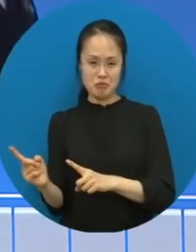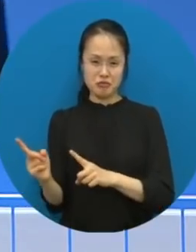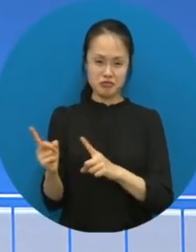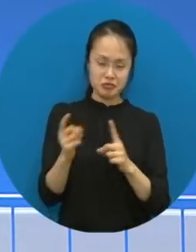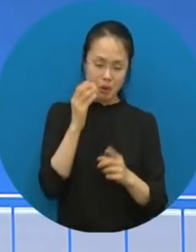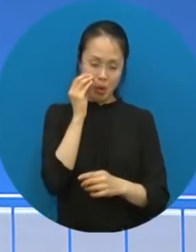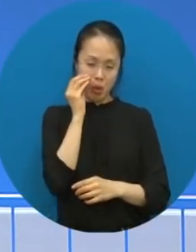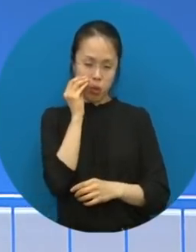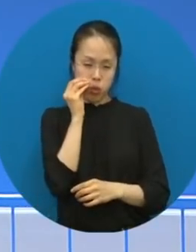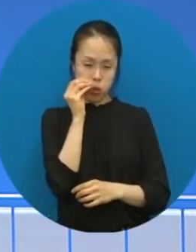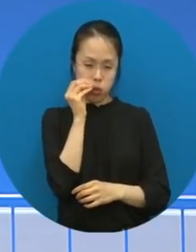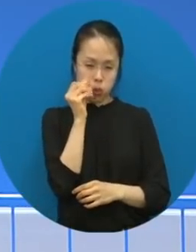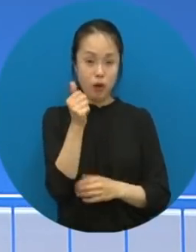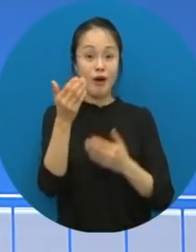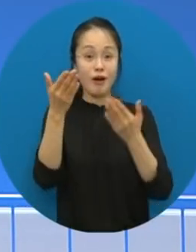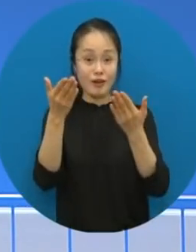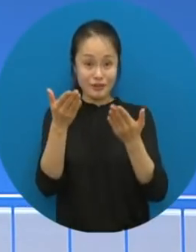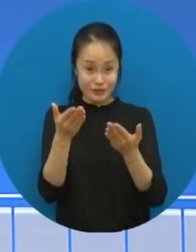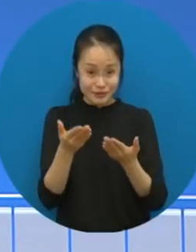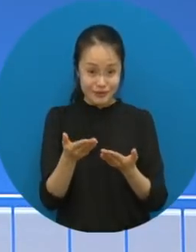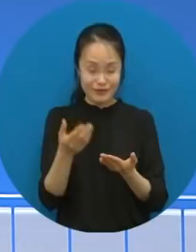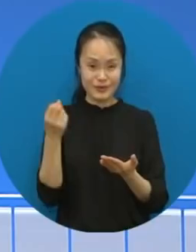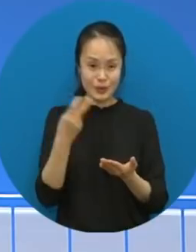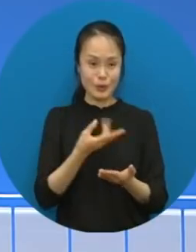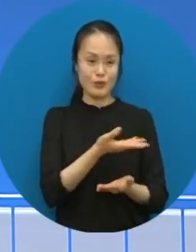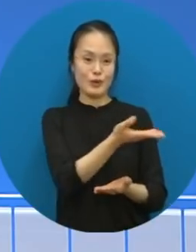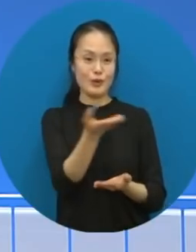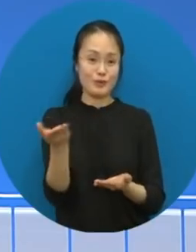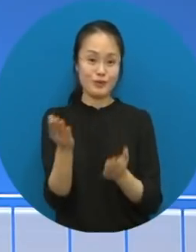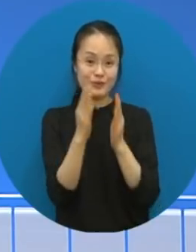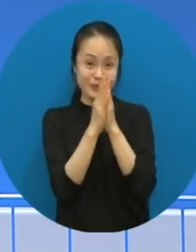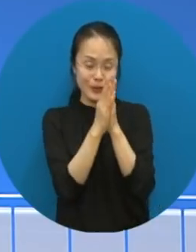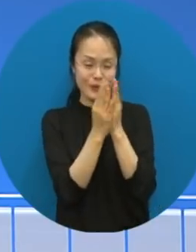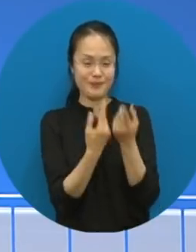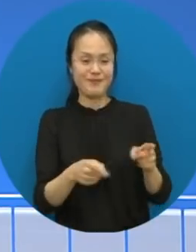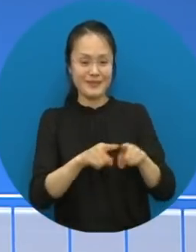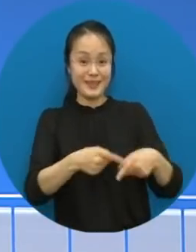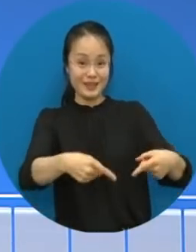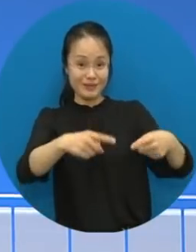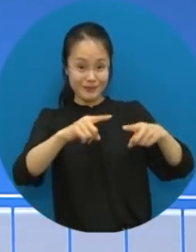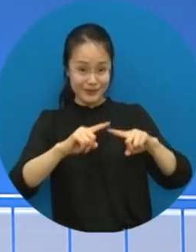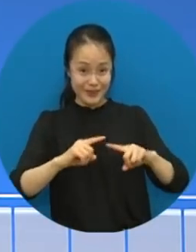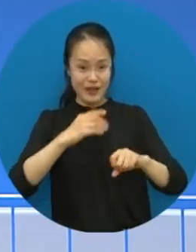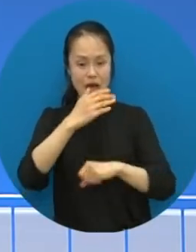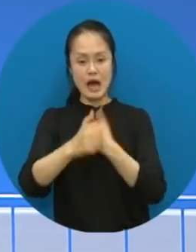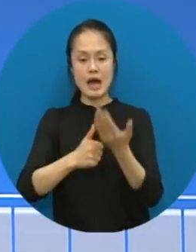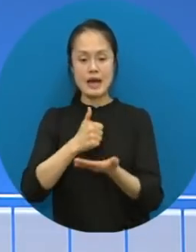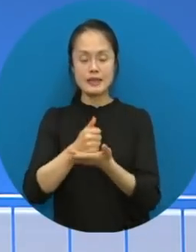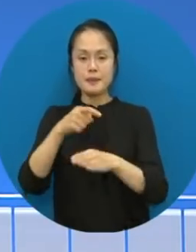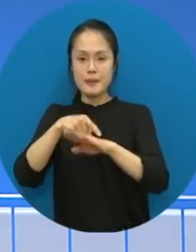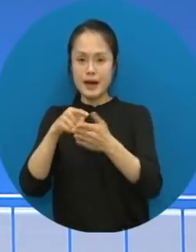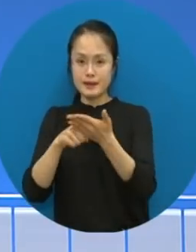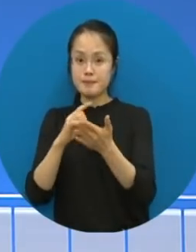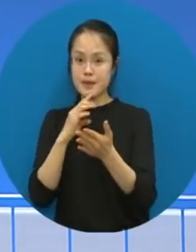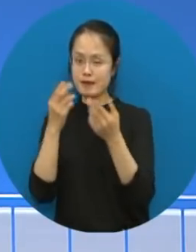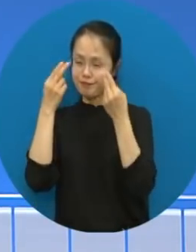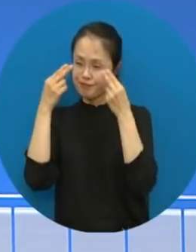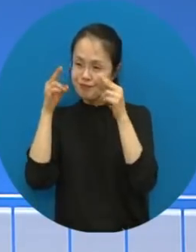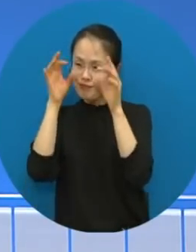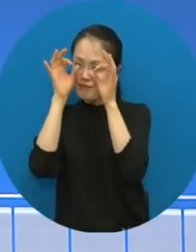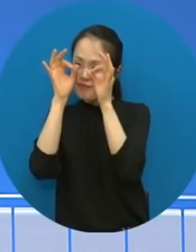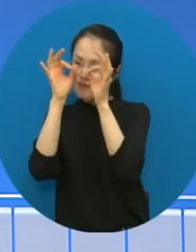여러분이 계속 기도로 동참하시고 하나님의 모든 교회가 오직 하나님의 아버지의 마음을 바라보고 국내나